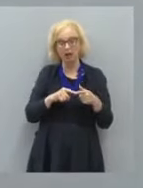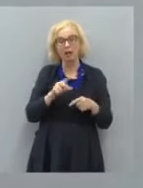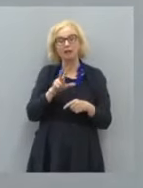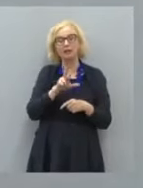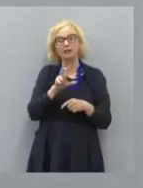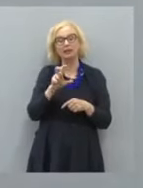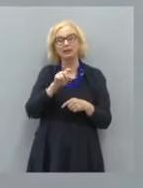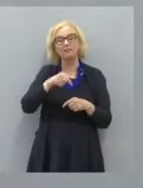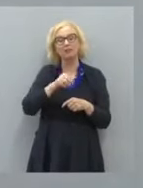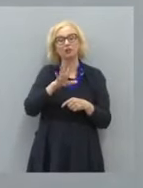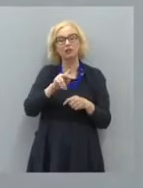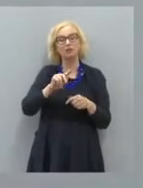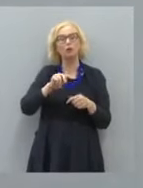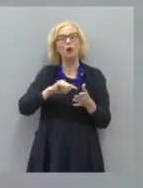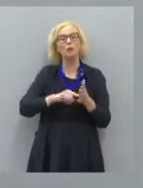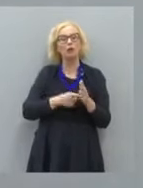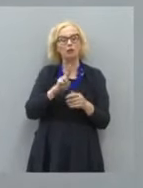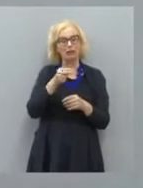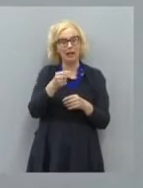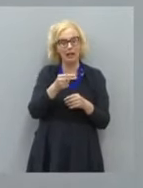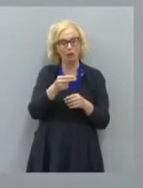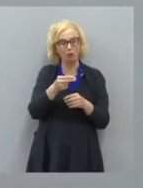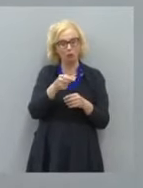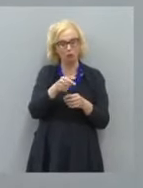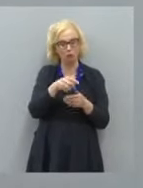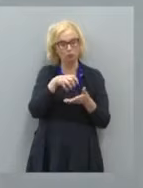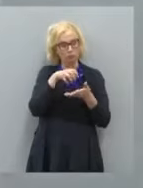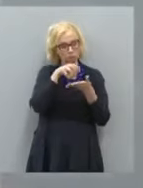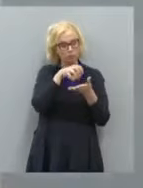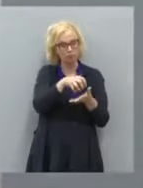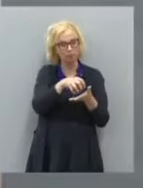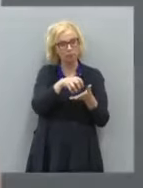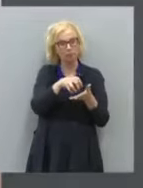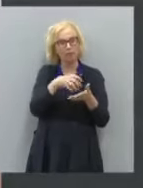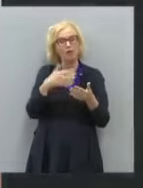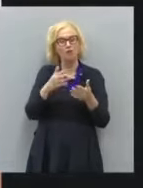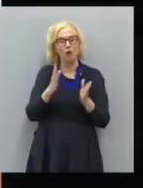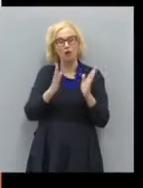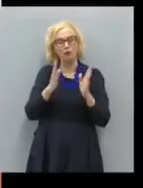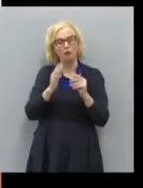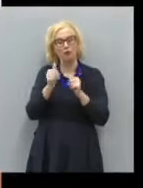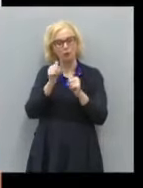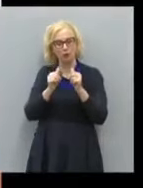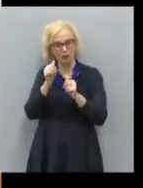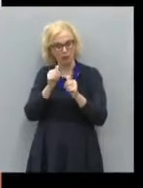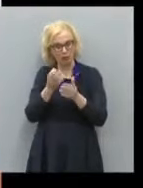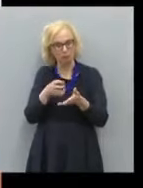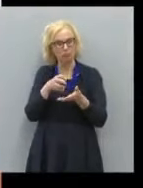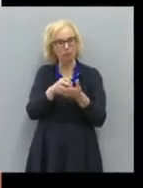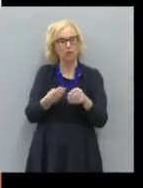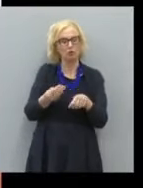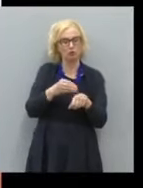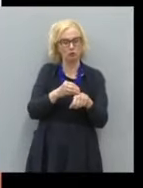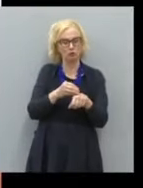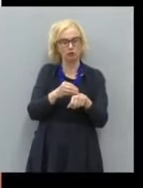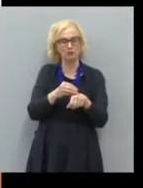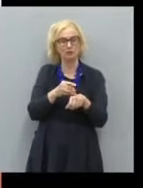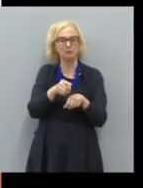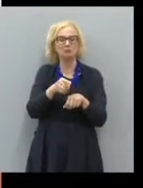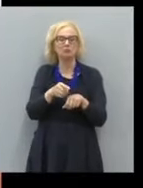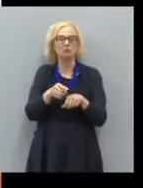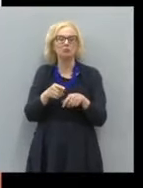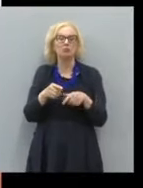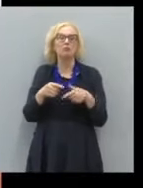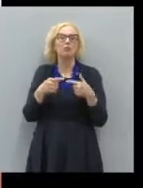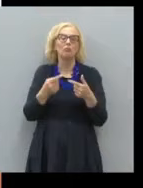33,5 milioni di euro ulteriori rispetto alle misure già impostate sul bilancio per finanziare il sistema sanitario